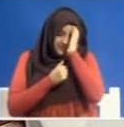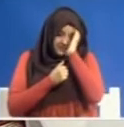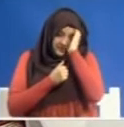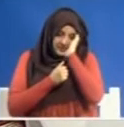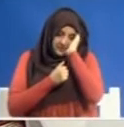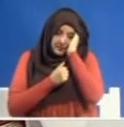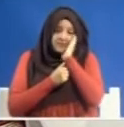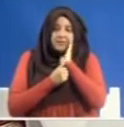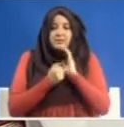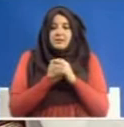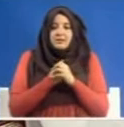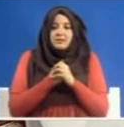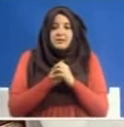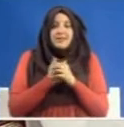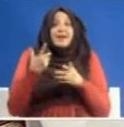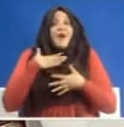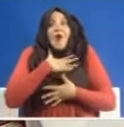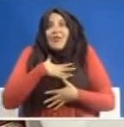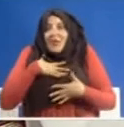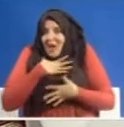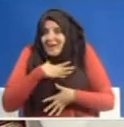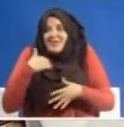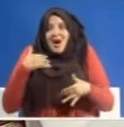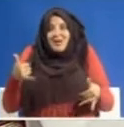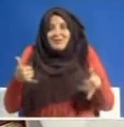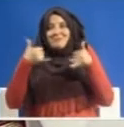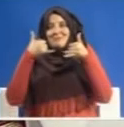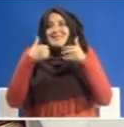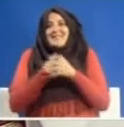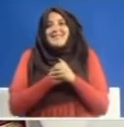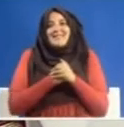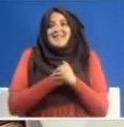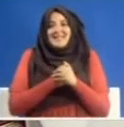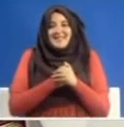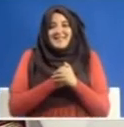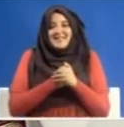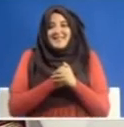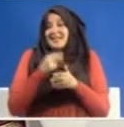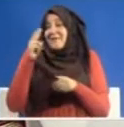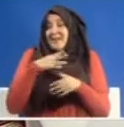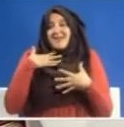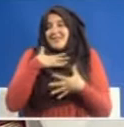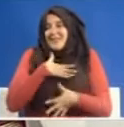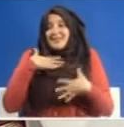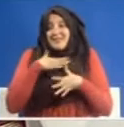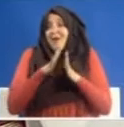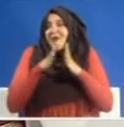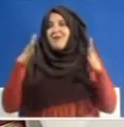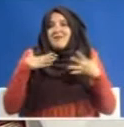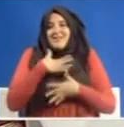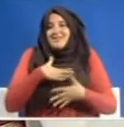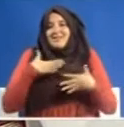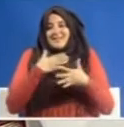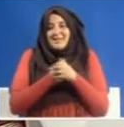فرحانة مخبصة حذية راني طول عمر. امين اهلا وسهلا بك. شكون معنا الاخت الكريمه؟ كبير وانتم